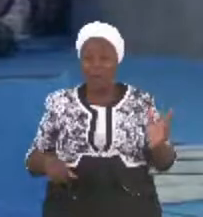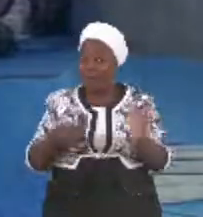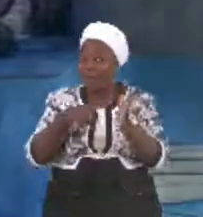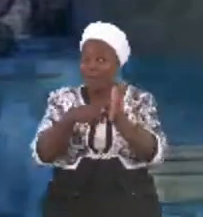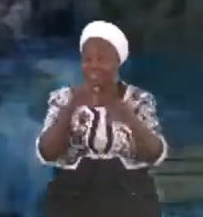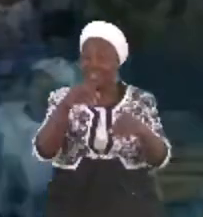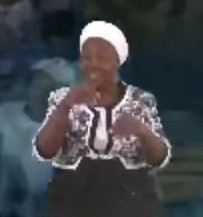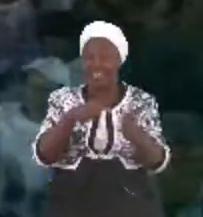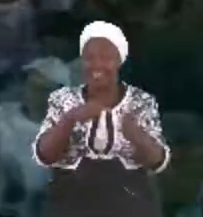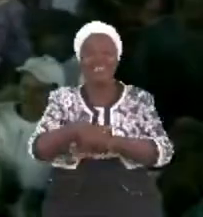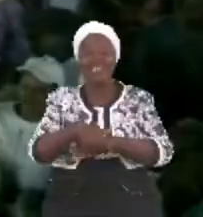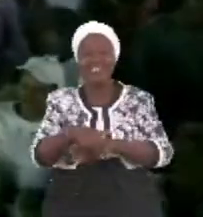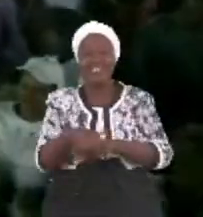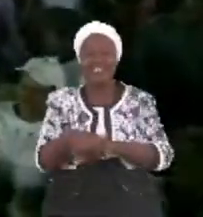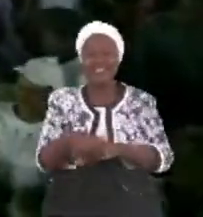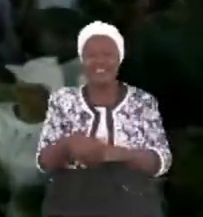Manifestation ce soir.